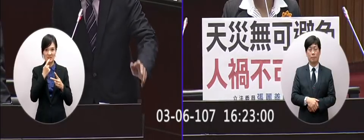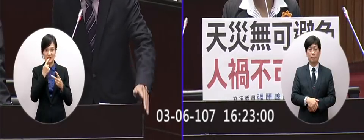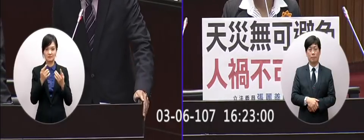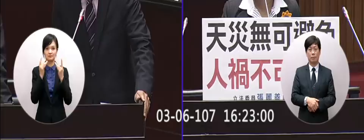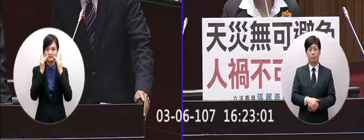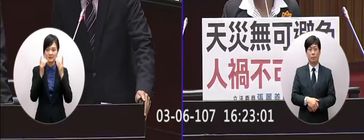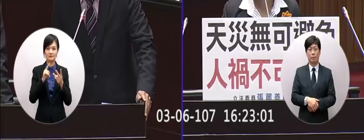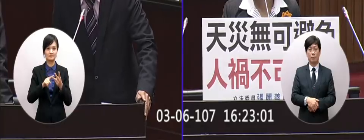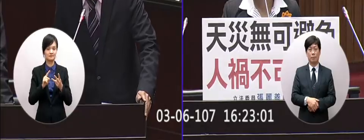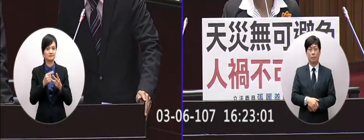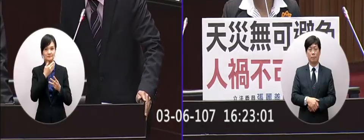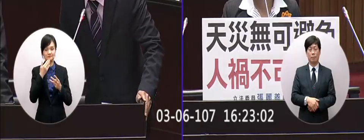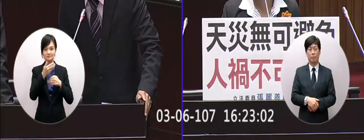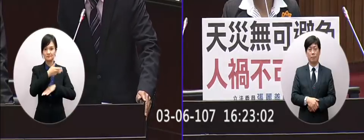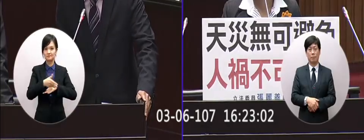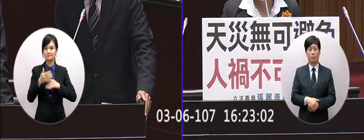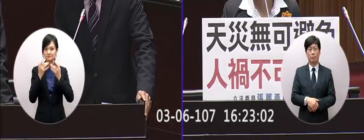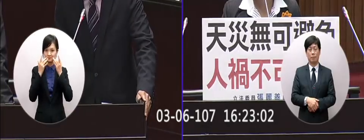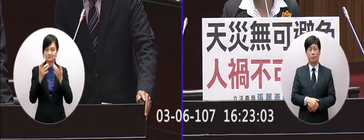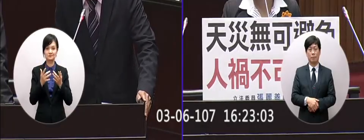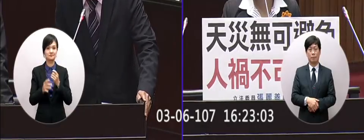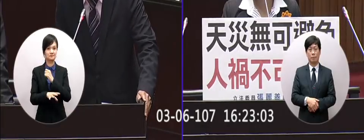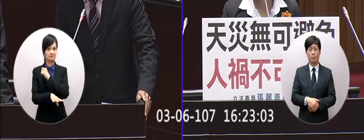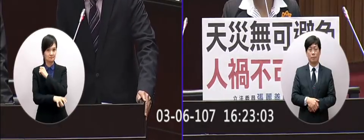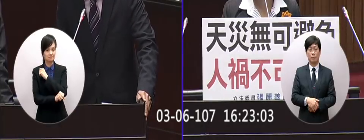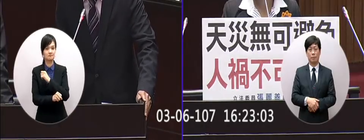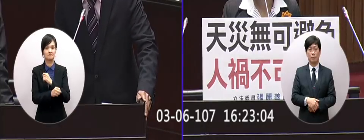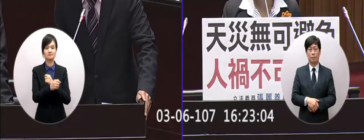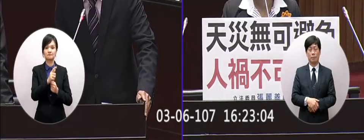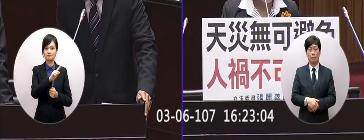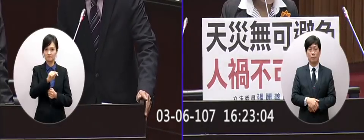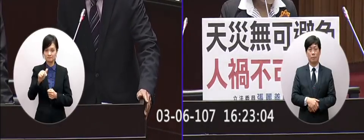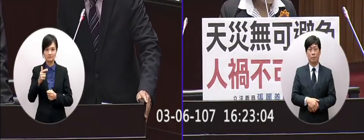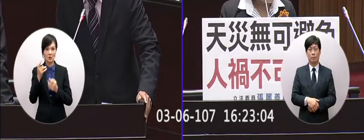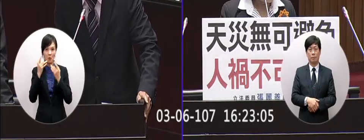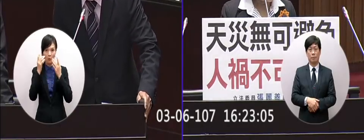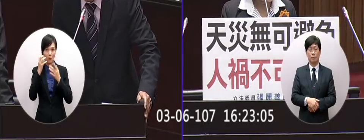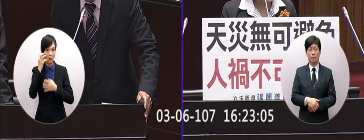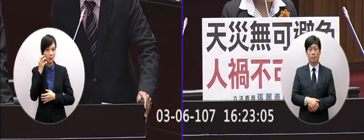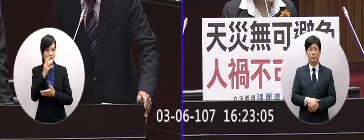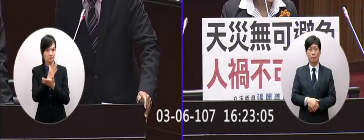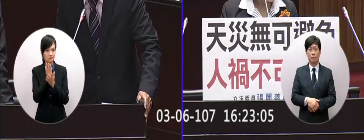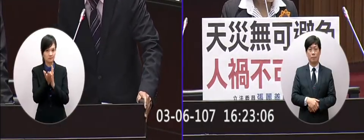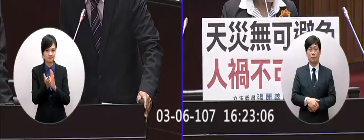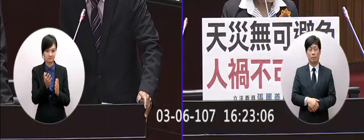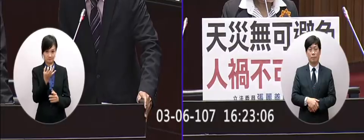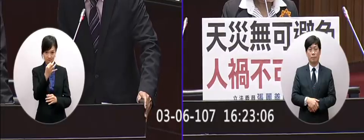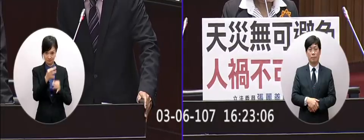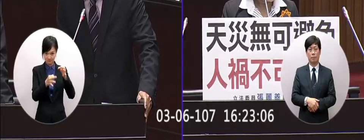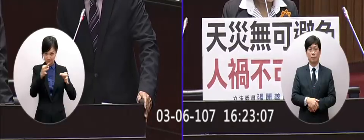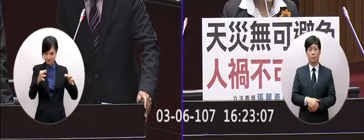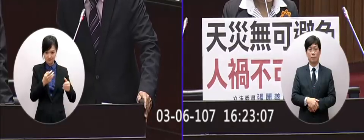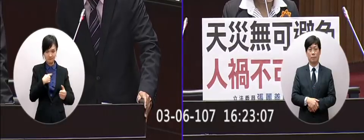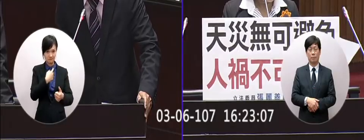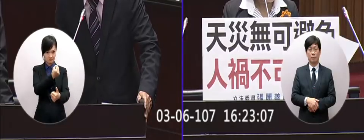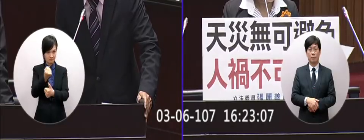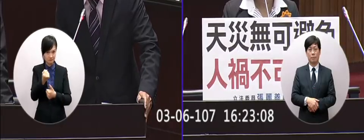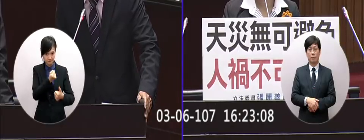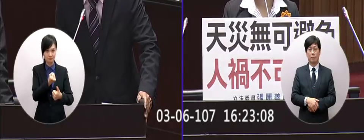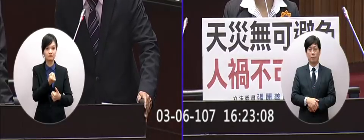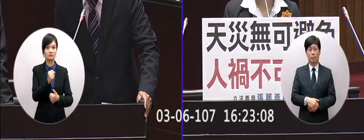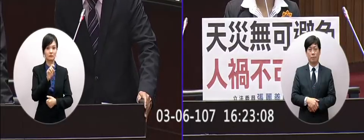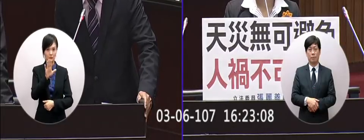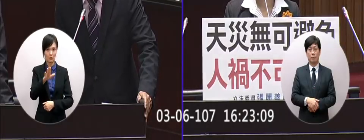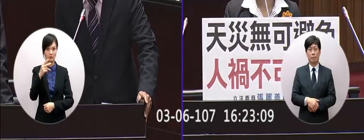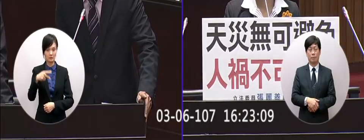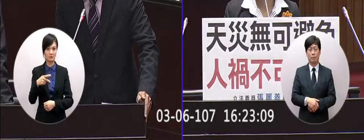类跟所有的根茎类。 好， 价格我们有完全掌控，而且也可以要确保这一次连续两次